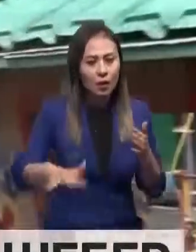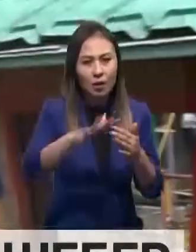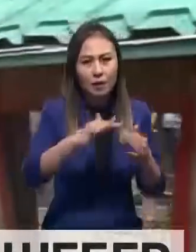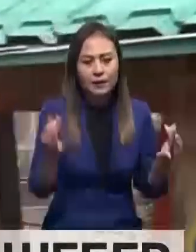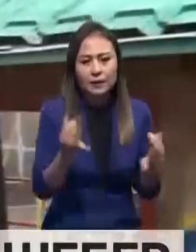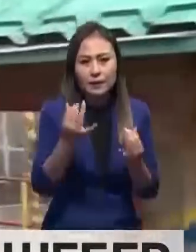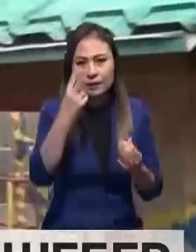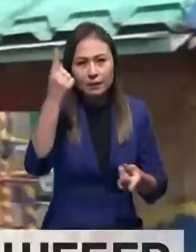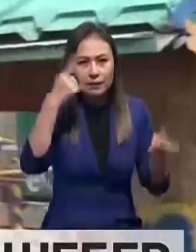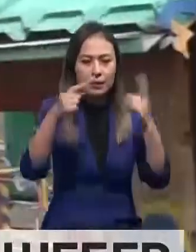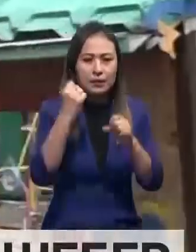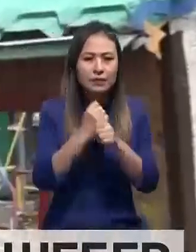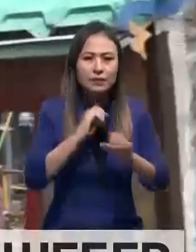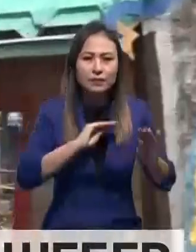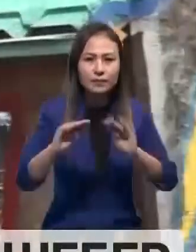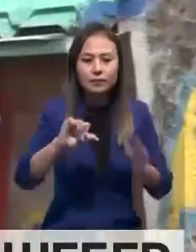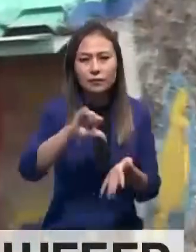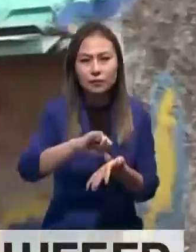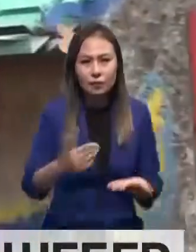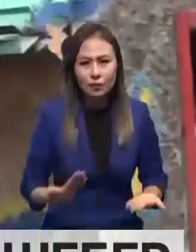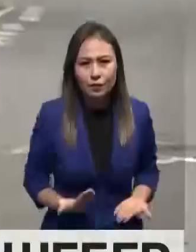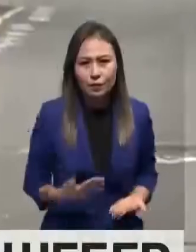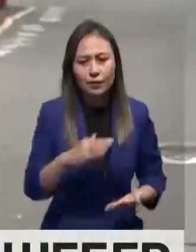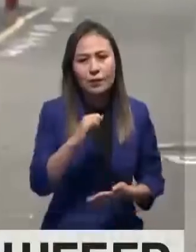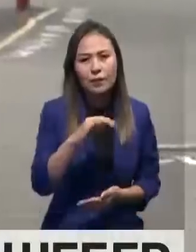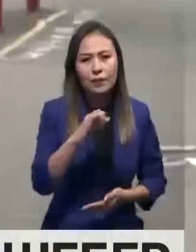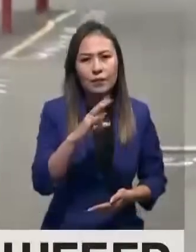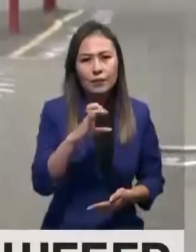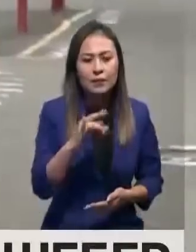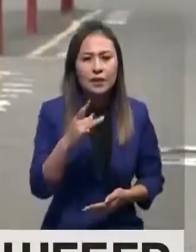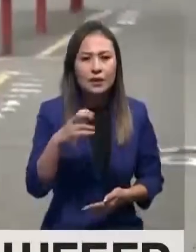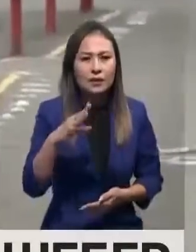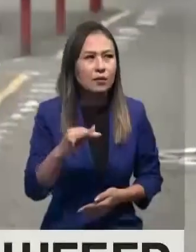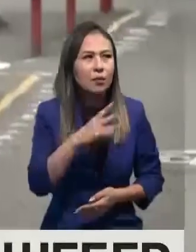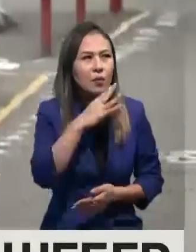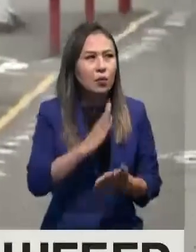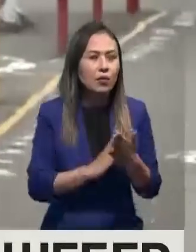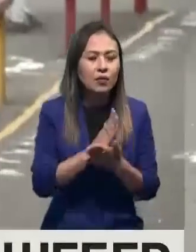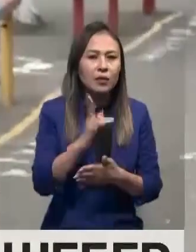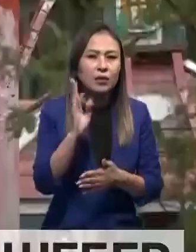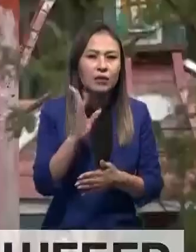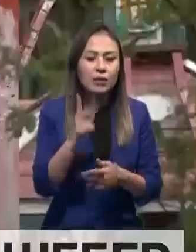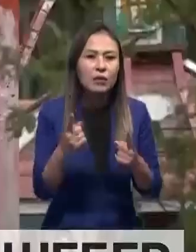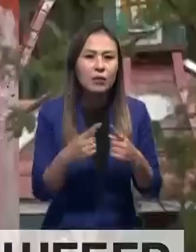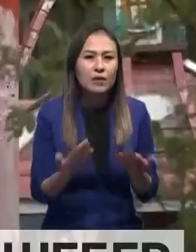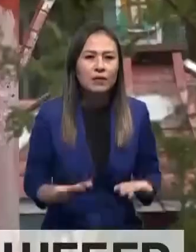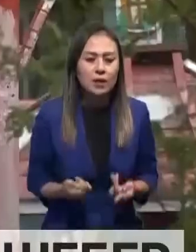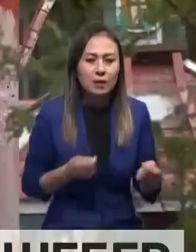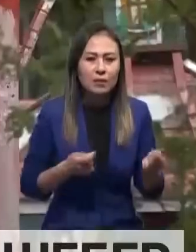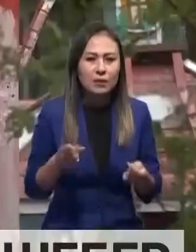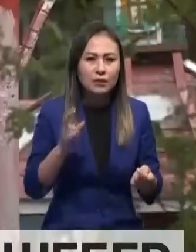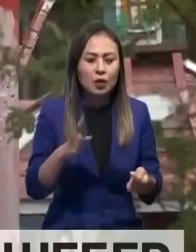кейіпке енуіне тұрғындарды үлес қосты. Солардың бірі Афанасий Дроздецкий. Ол талай жыл пәтер иелері кооперативін басқарған.